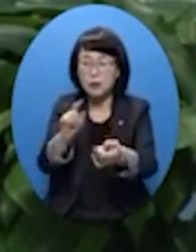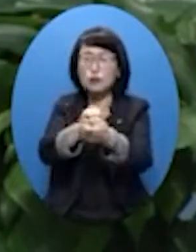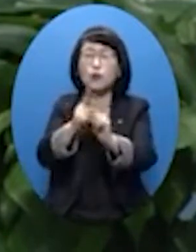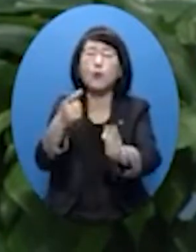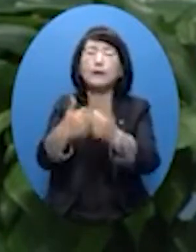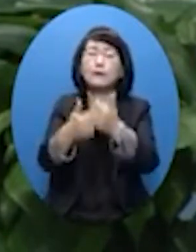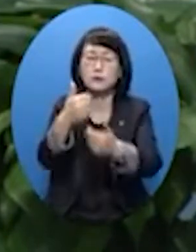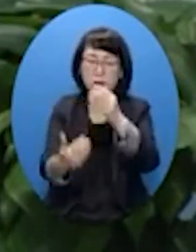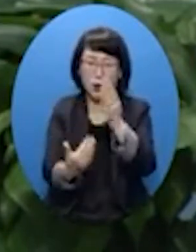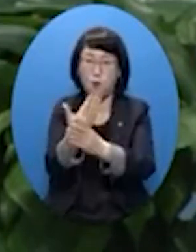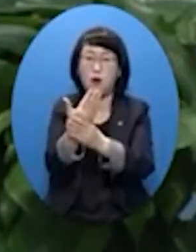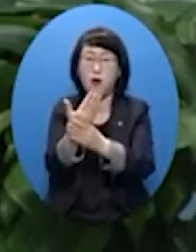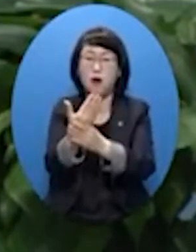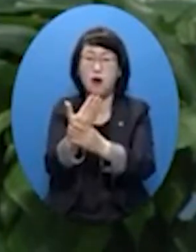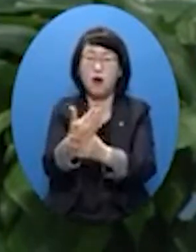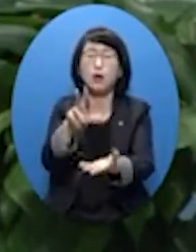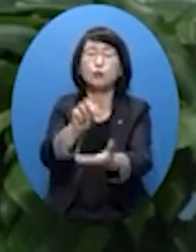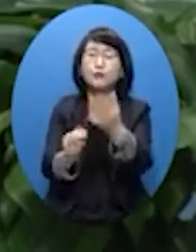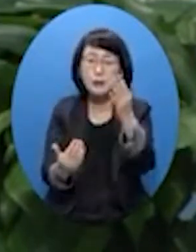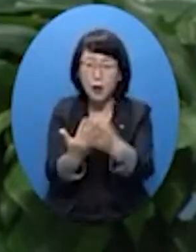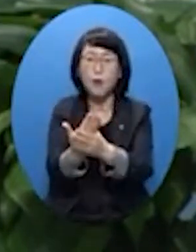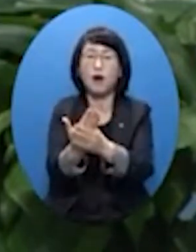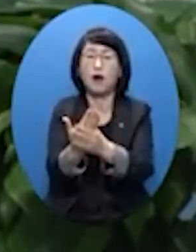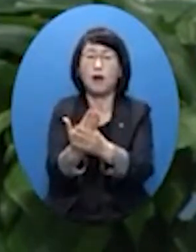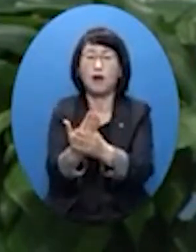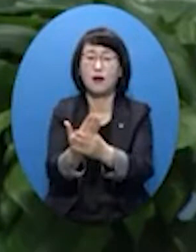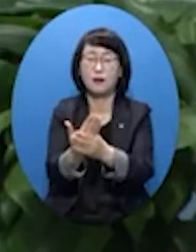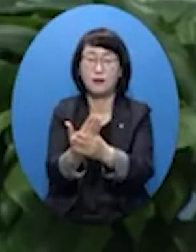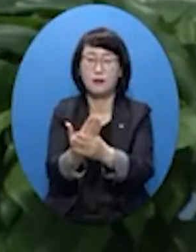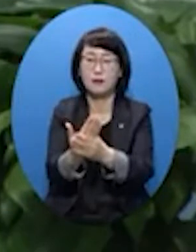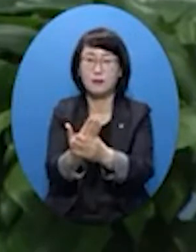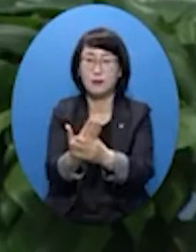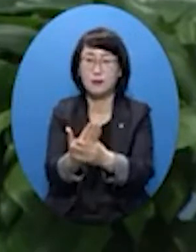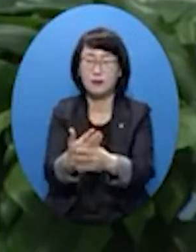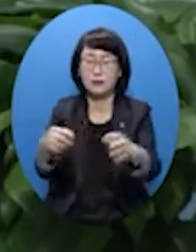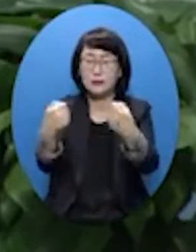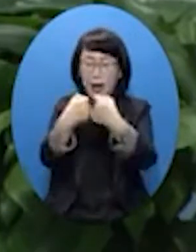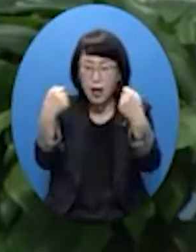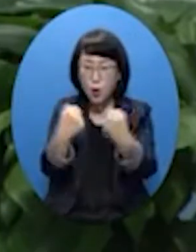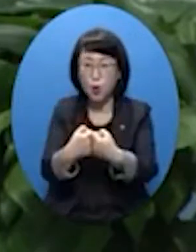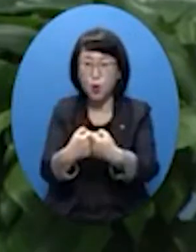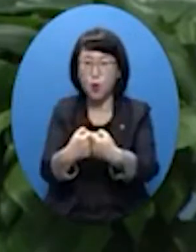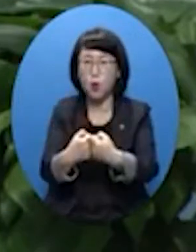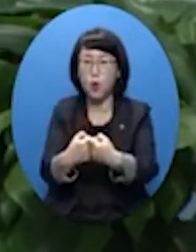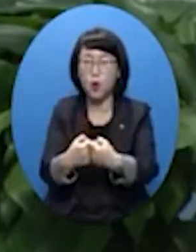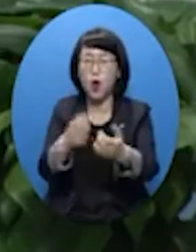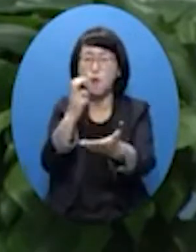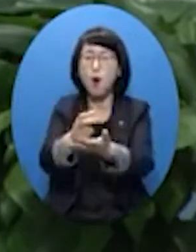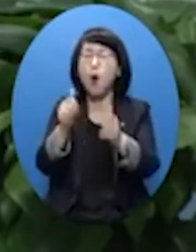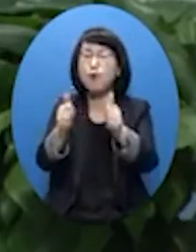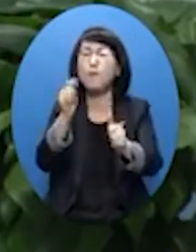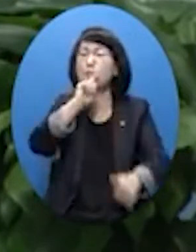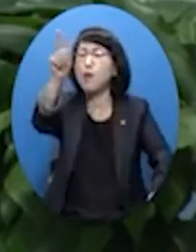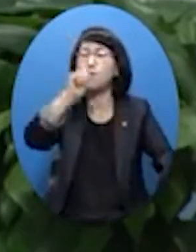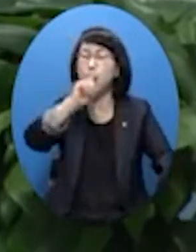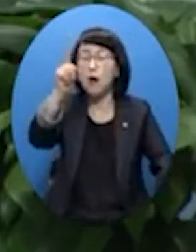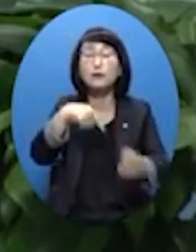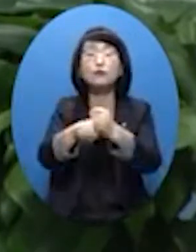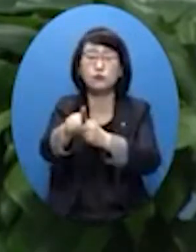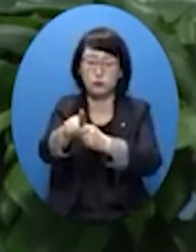생기고 문제가 생기고 싸우고 법정 소송을 하고 하는 일들이 생겨나는